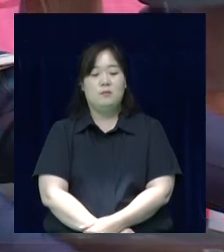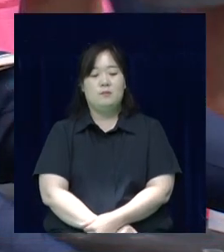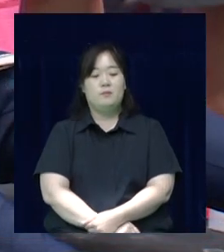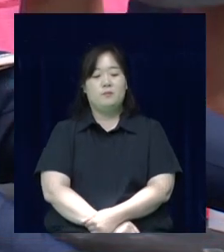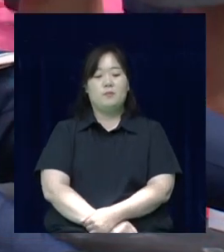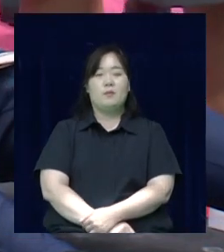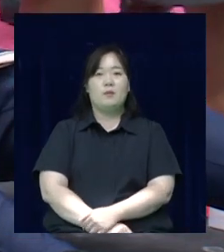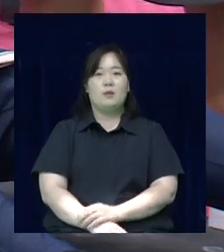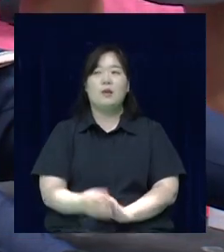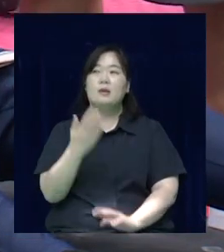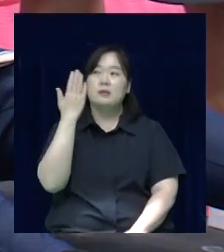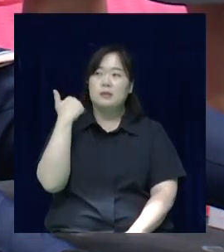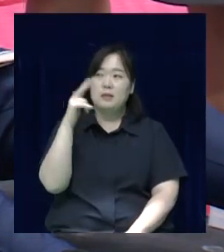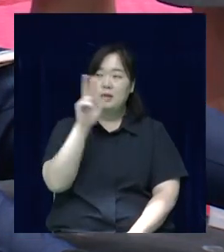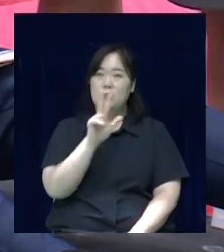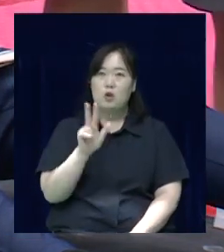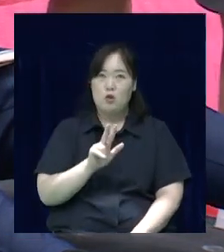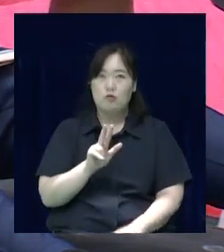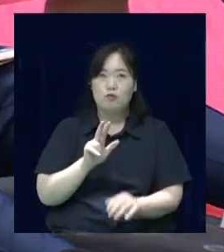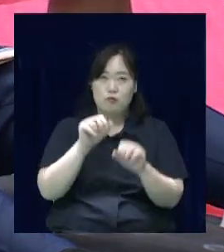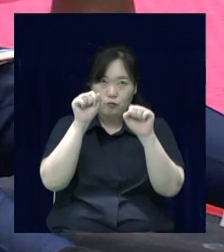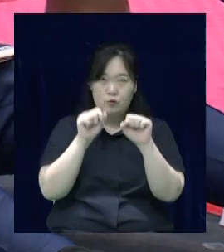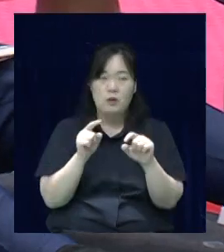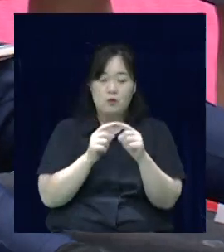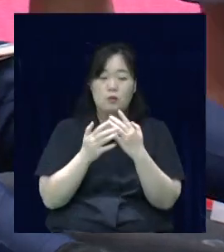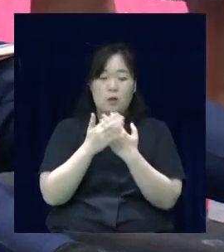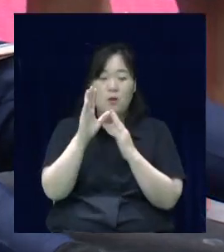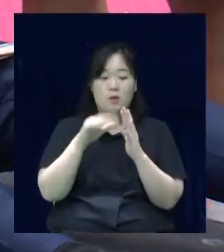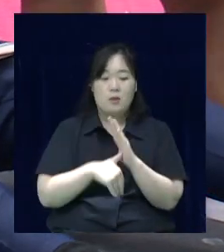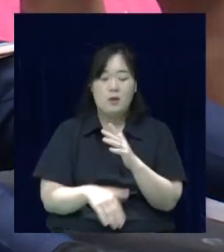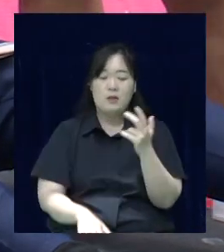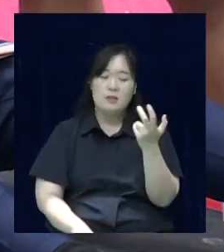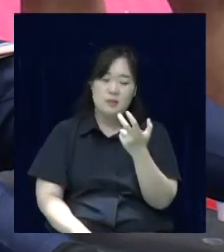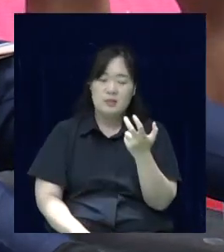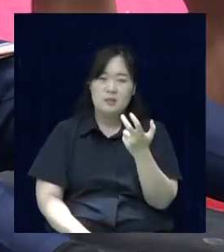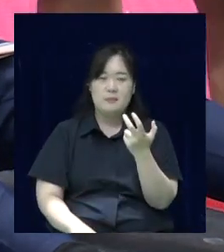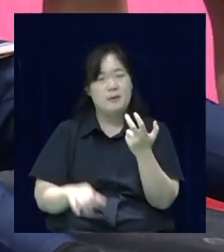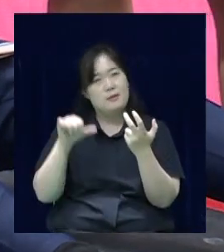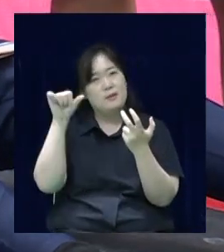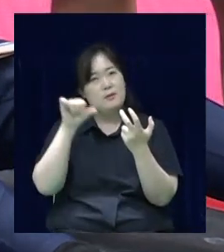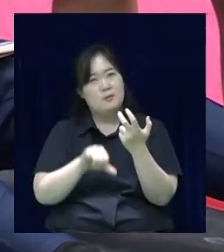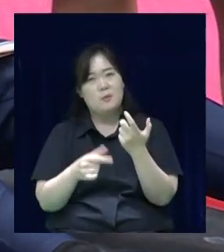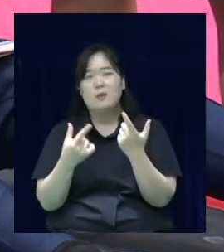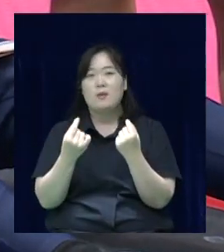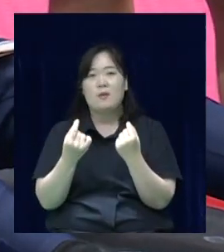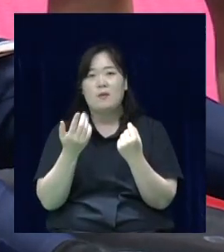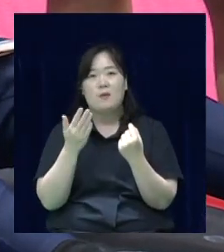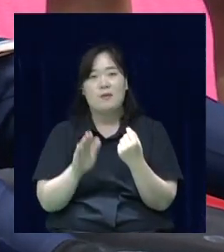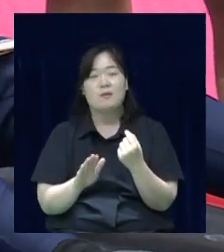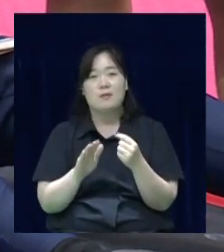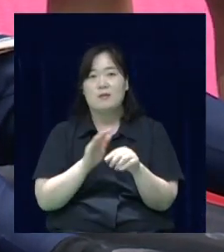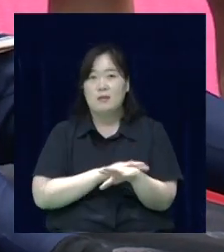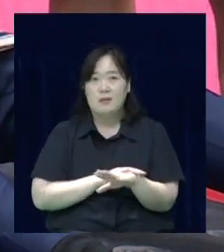지난 전국체전에서는 70kg을 성공했는데 이번에 할 수 있을지. 자,